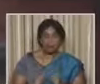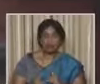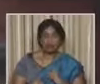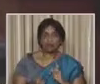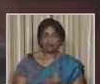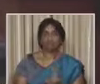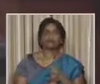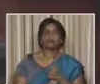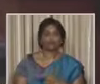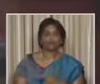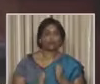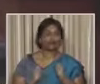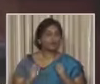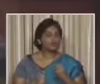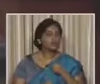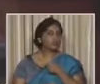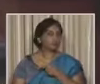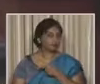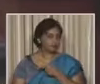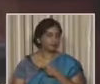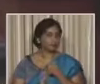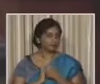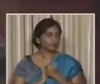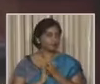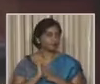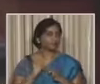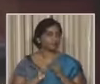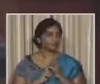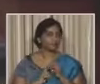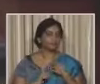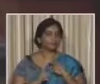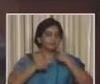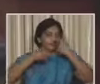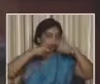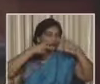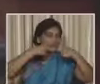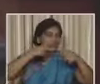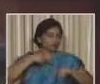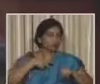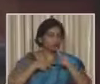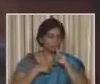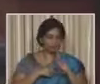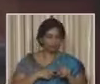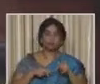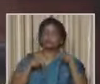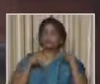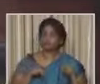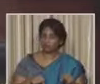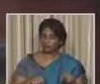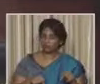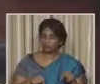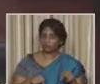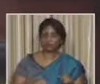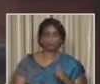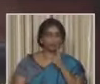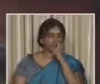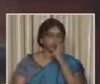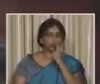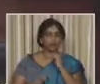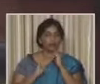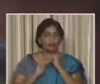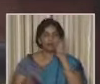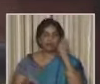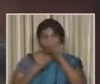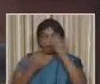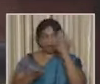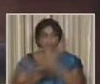மறைக்க மேற்கொள்கின்ற முயற்சி தான் இங்கே இருக்கிறது. ஒவ்வொன்றாக நான் விளங்கப்படுத்துகின்றேன். ஒன்று, இந்த குற்றச்செயலை தடுத்துக் கொள்ள முடியாமல்